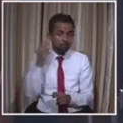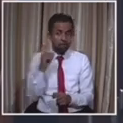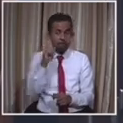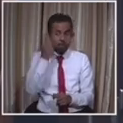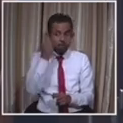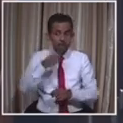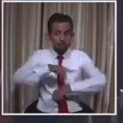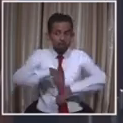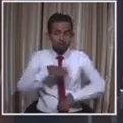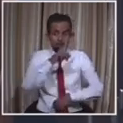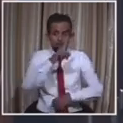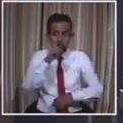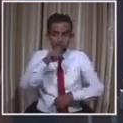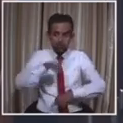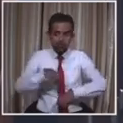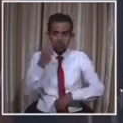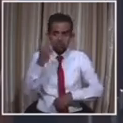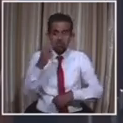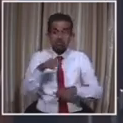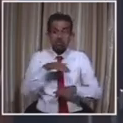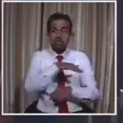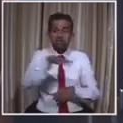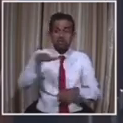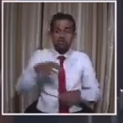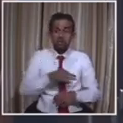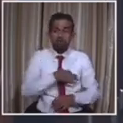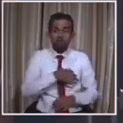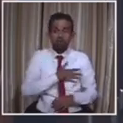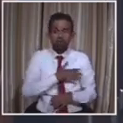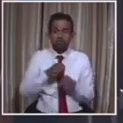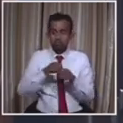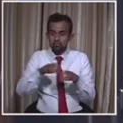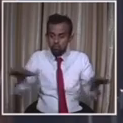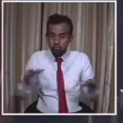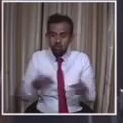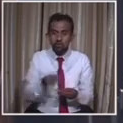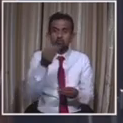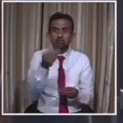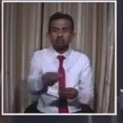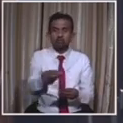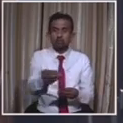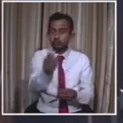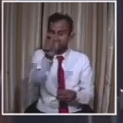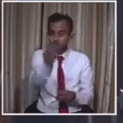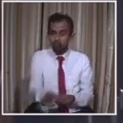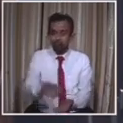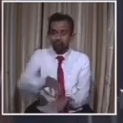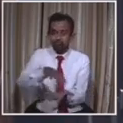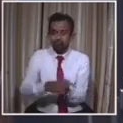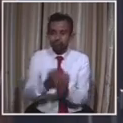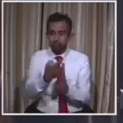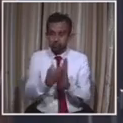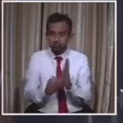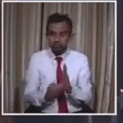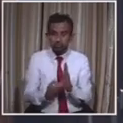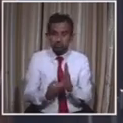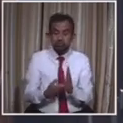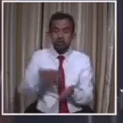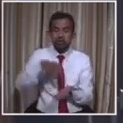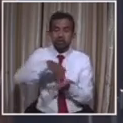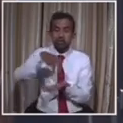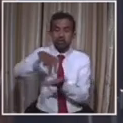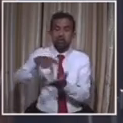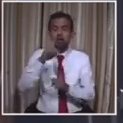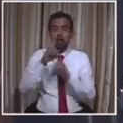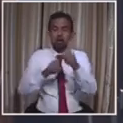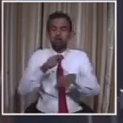පැය එකමාර දෙක මේ සමාජයේ වෛරය වපුරන්න ඉඩ දුන්නා. ඒක නිසා ඔබතුමා ස්ථාර නියෝග අනුව මේ නගිනලාට කතා ගන්න